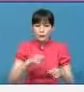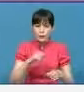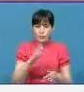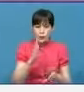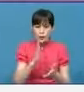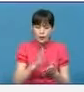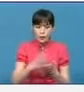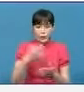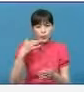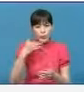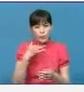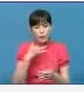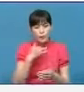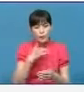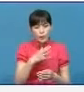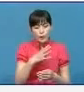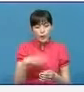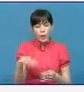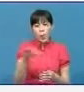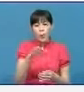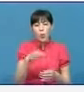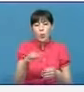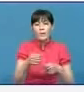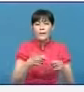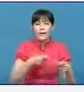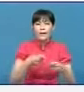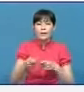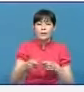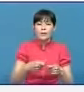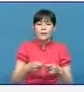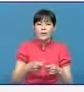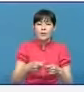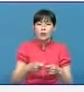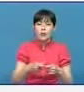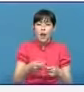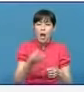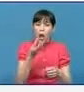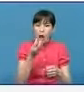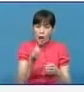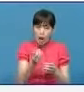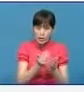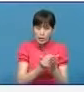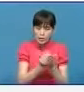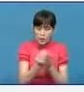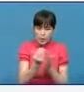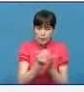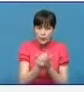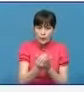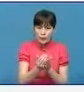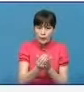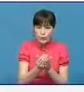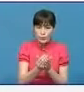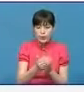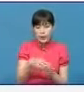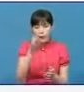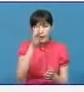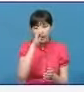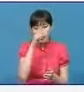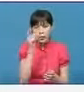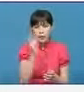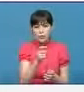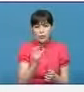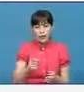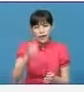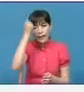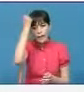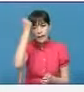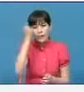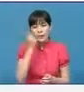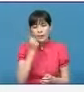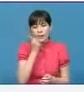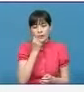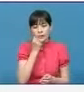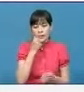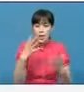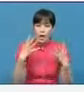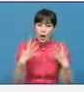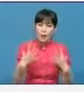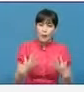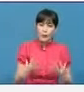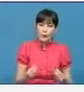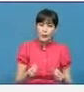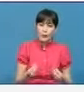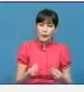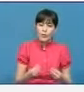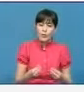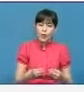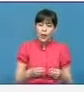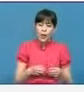köp köngülü olup, oğlusun akımsızlığı, akşa olup, münağın büccetten, yelge jürtka rağmet etemiz. Yel aman bosun şirağım, jürt